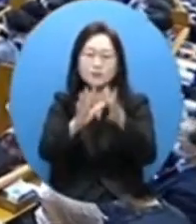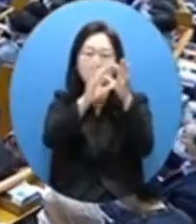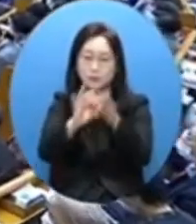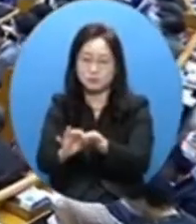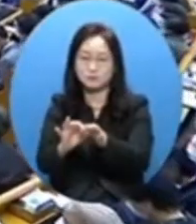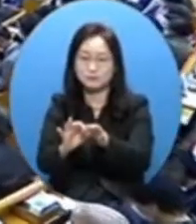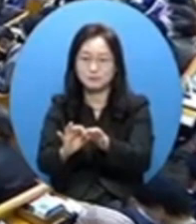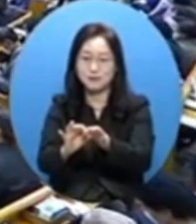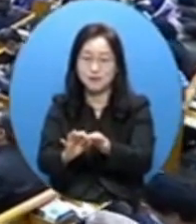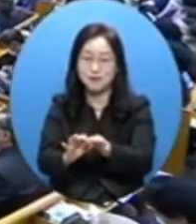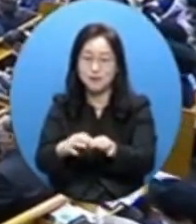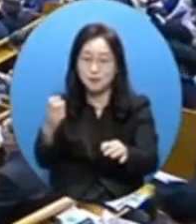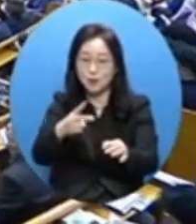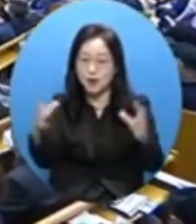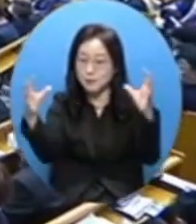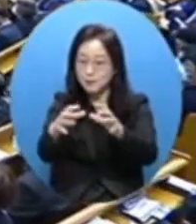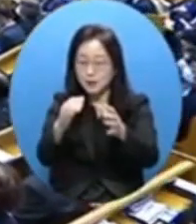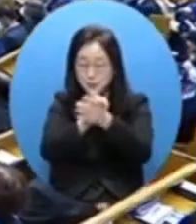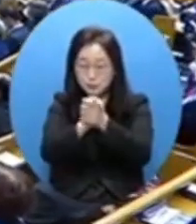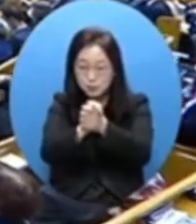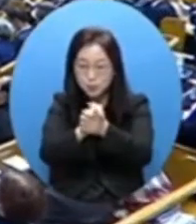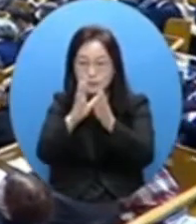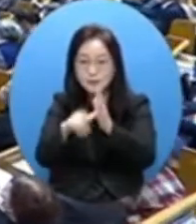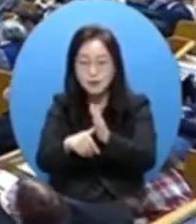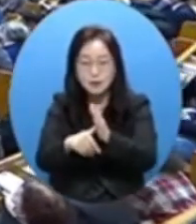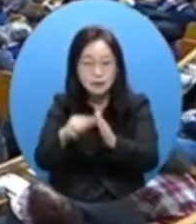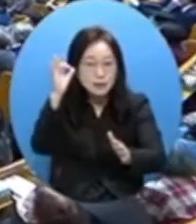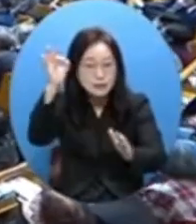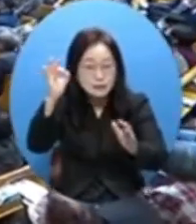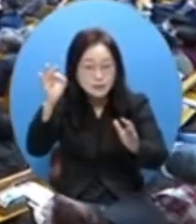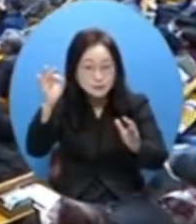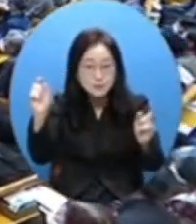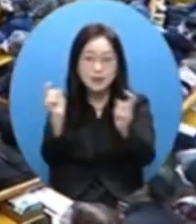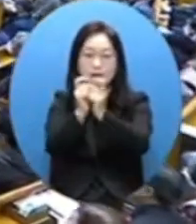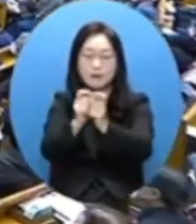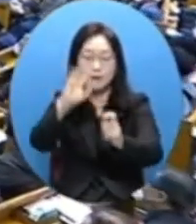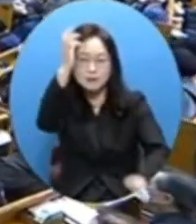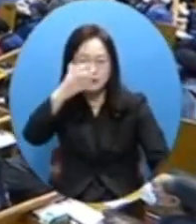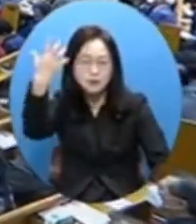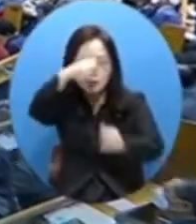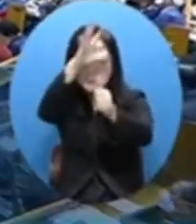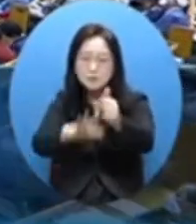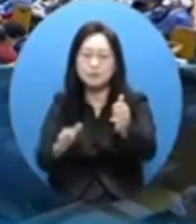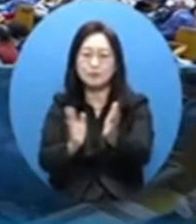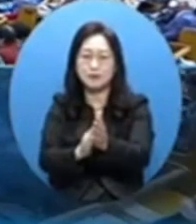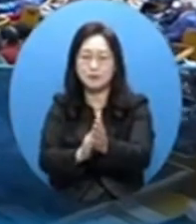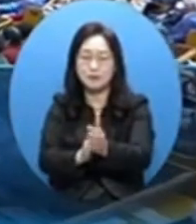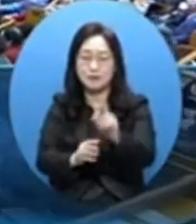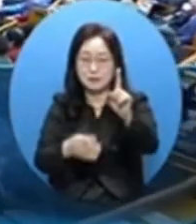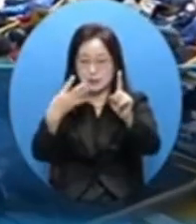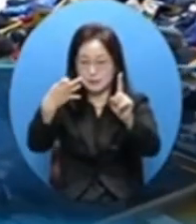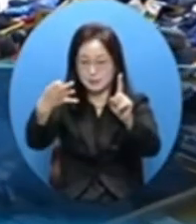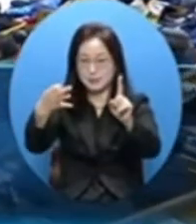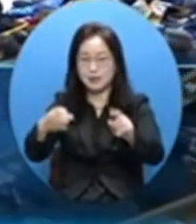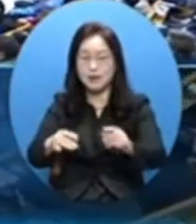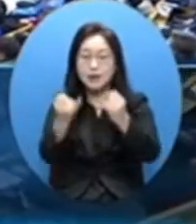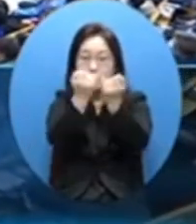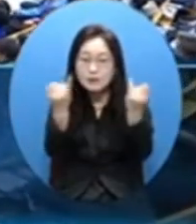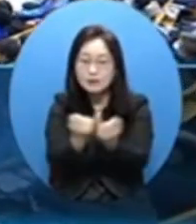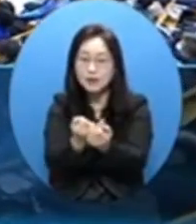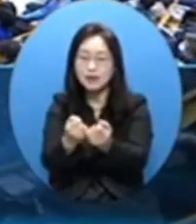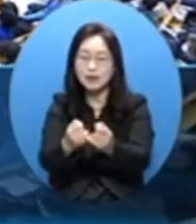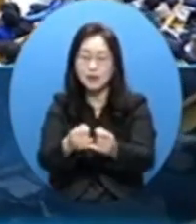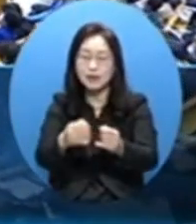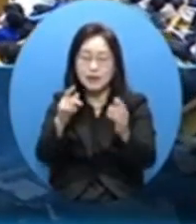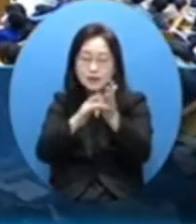기도했습니다. 제자들과 함께 모여 기도할 때 열흘째 되는 날 성령이 임했던 것입니다. 사도행전 1장 14절입니다. 여자들과 예수의